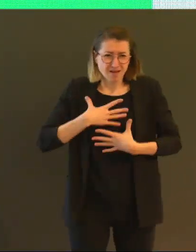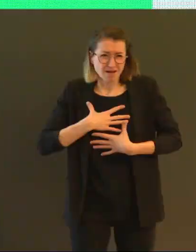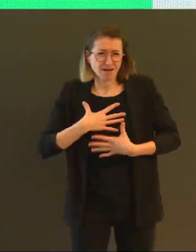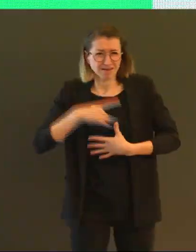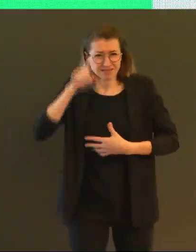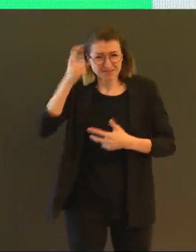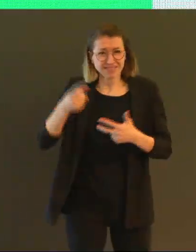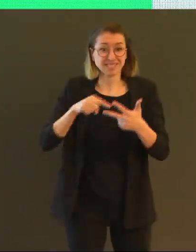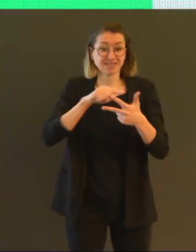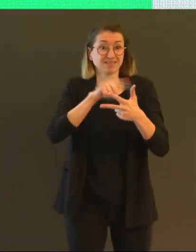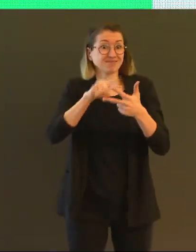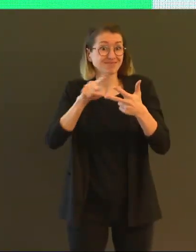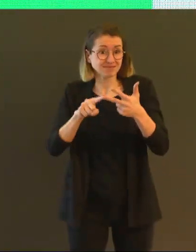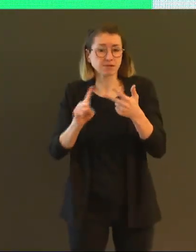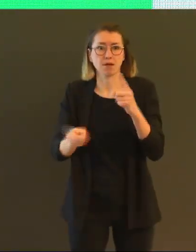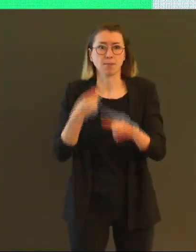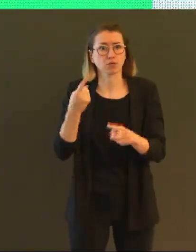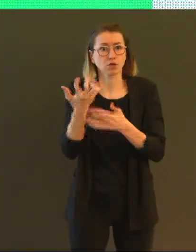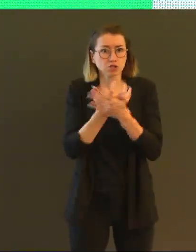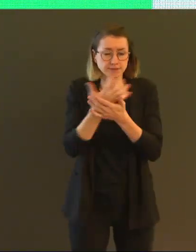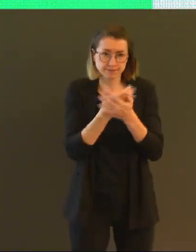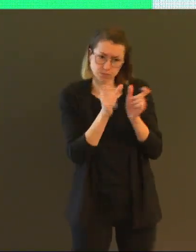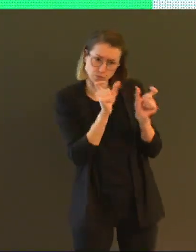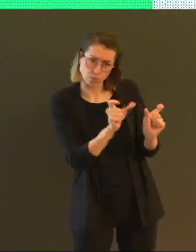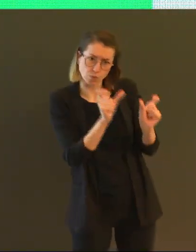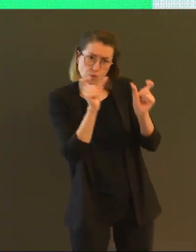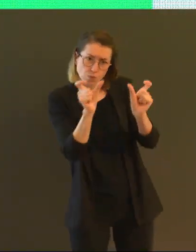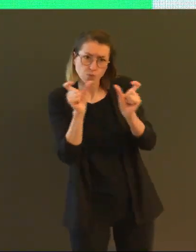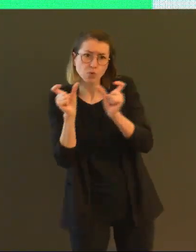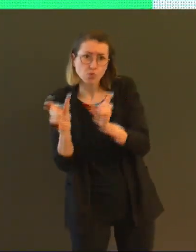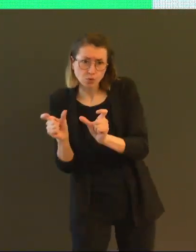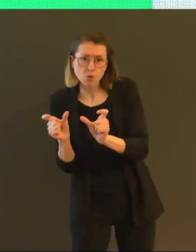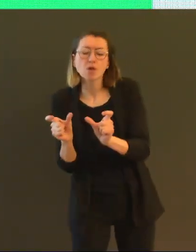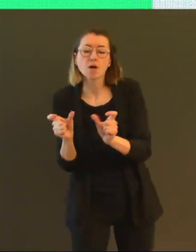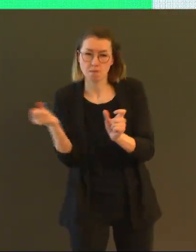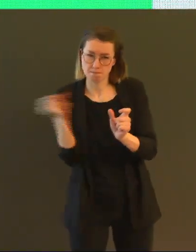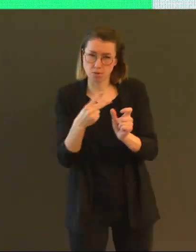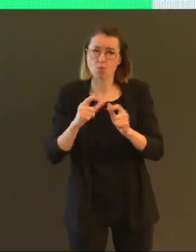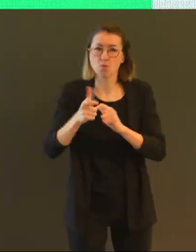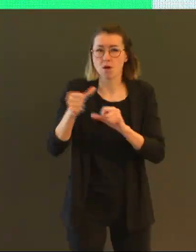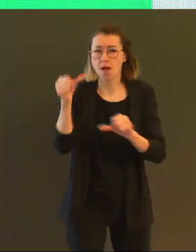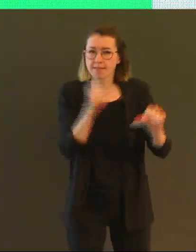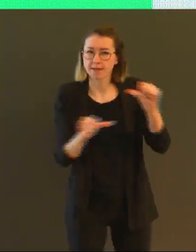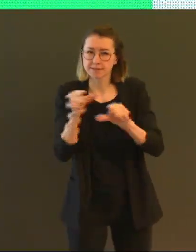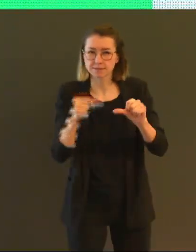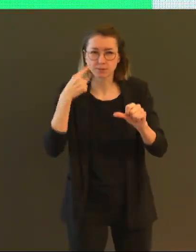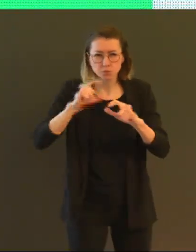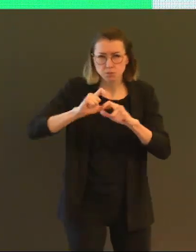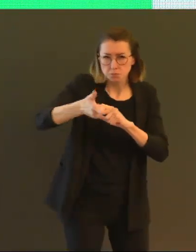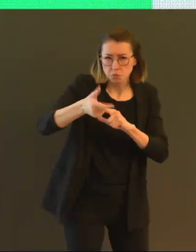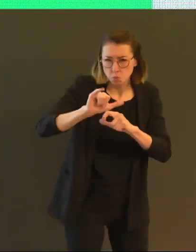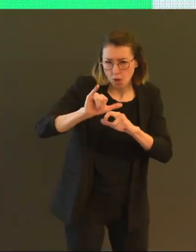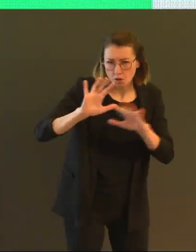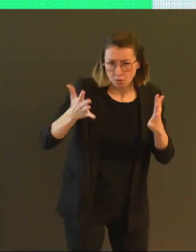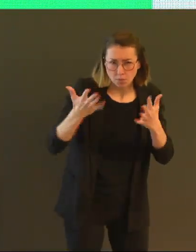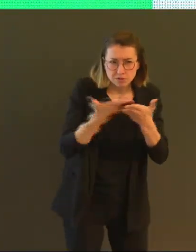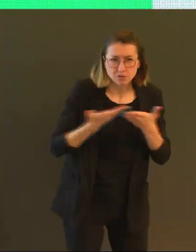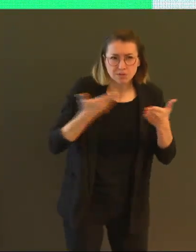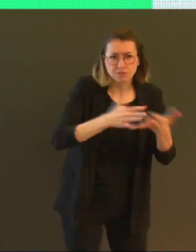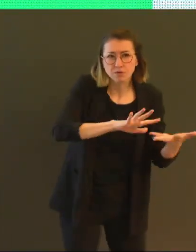bien particulier, que nous allons suivre la pathologie et que nous devrons être capables, si nécessaire, de réagir en temps